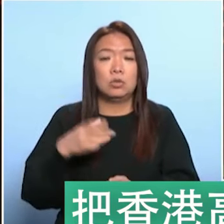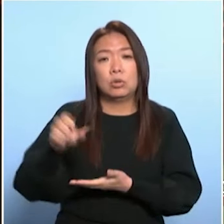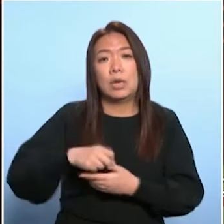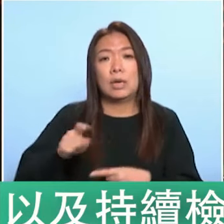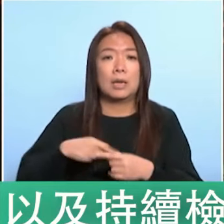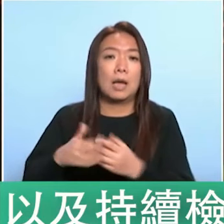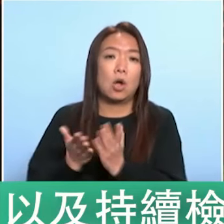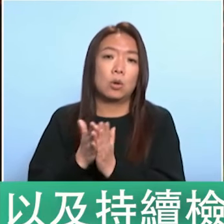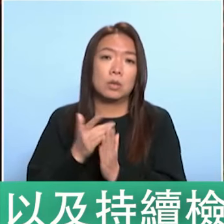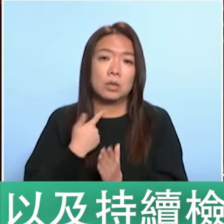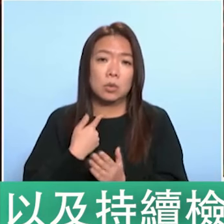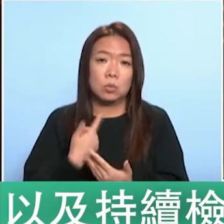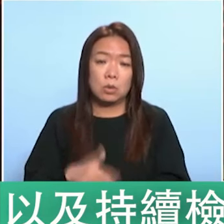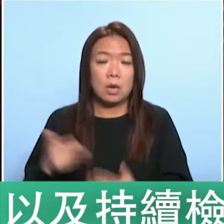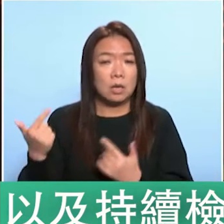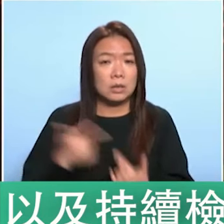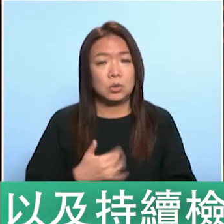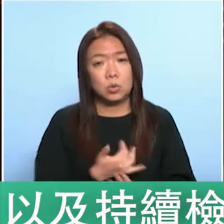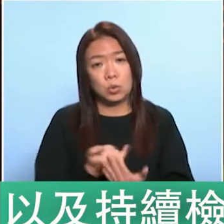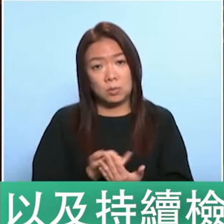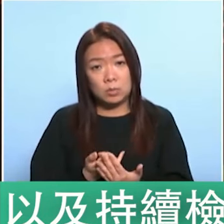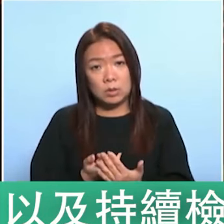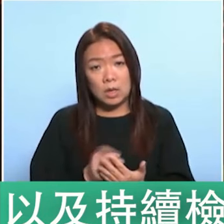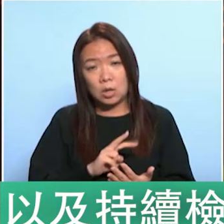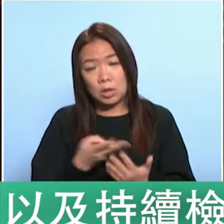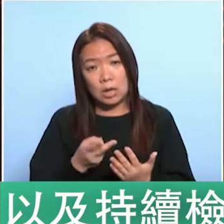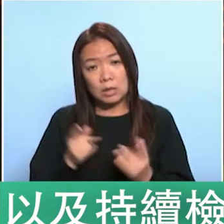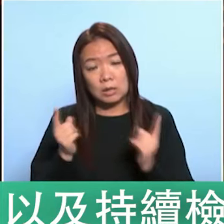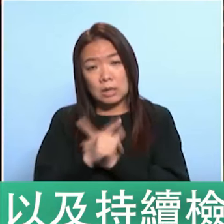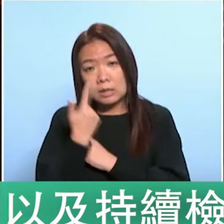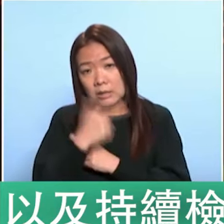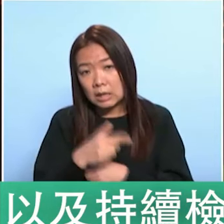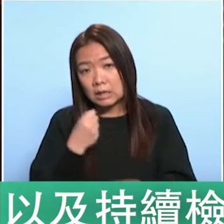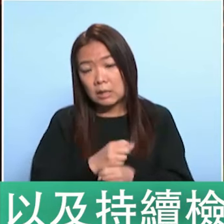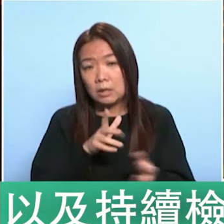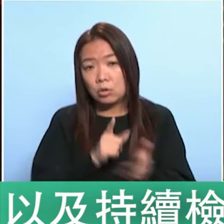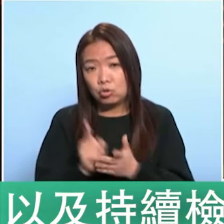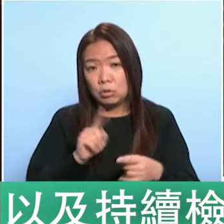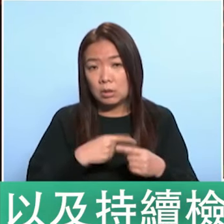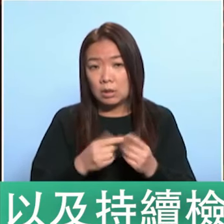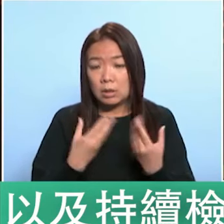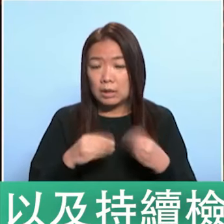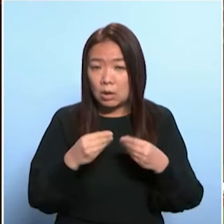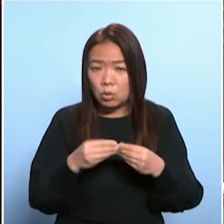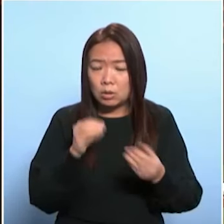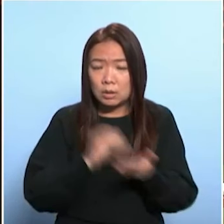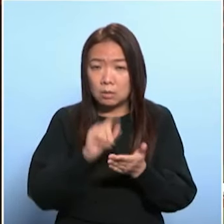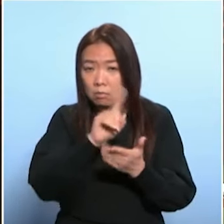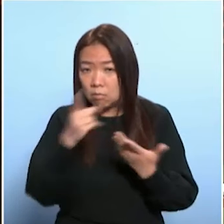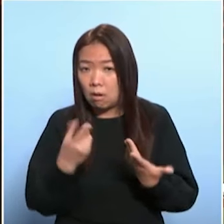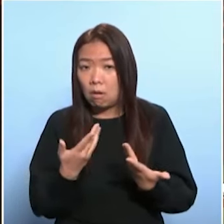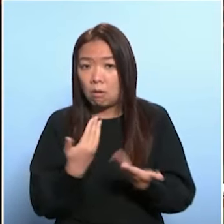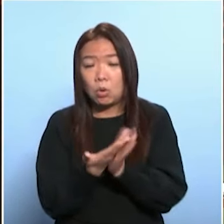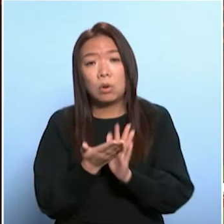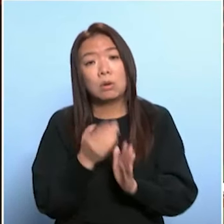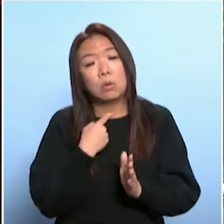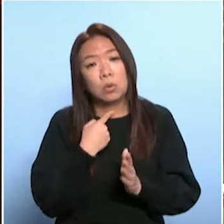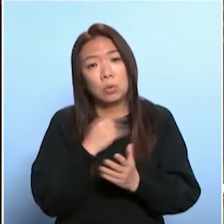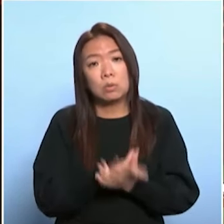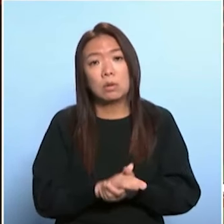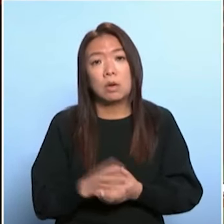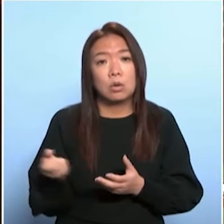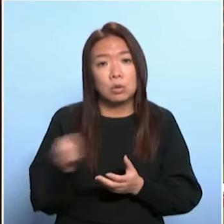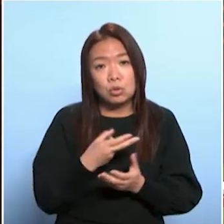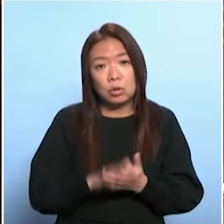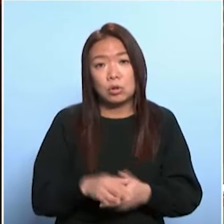學，以及是持續檢視和革新職專教育機構定位和課程，同時是應